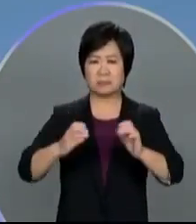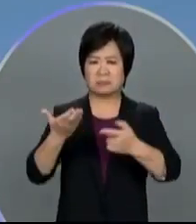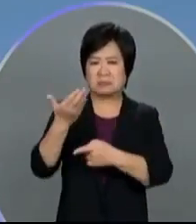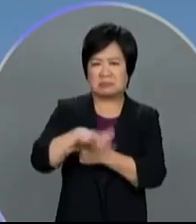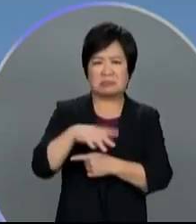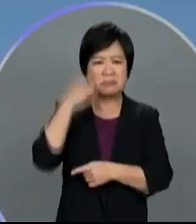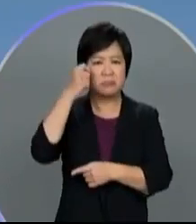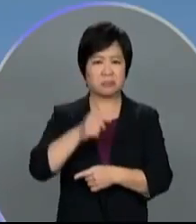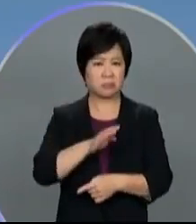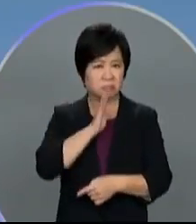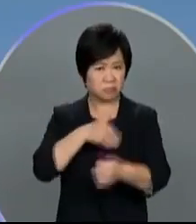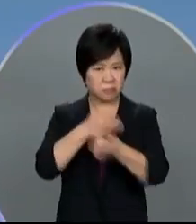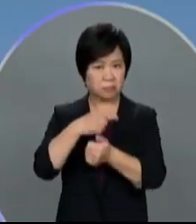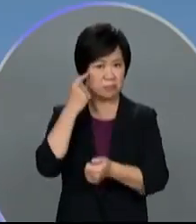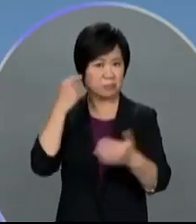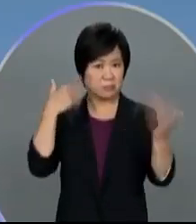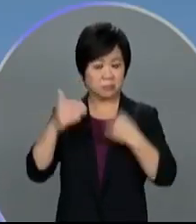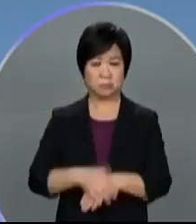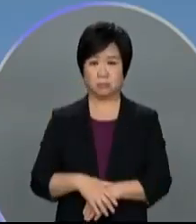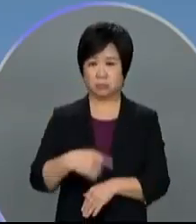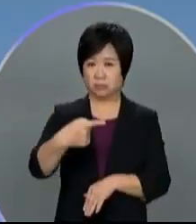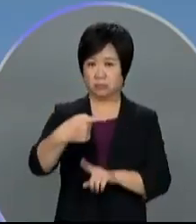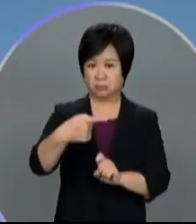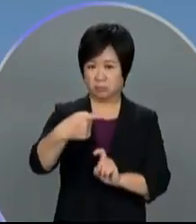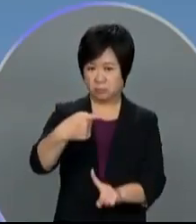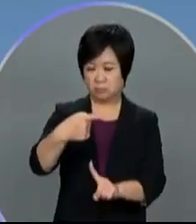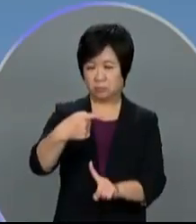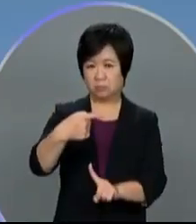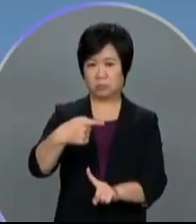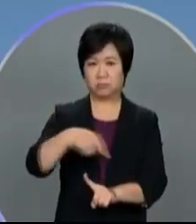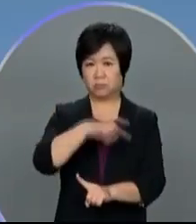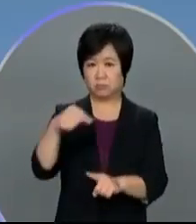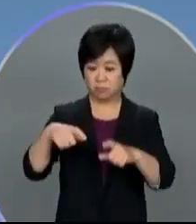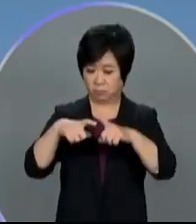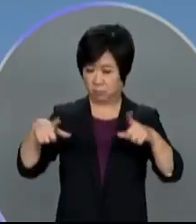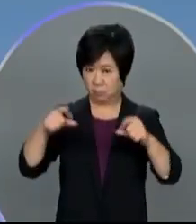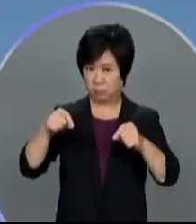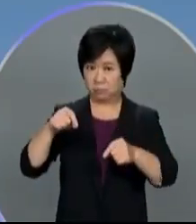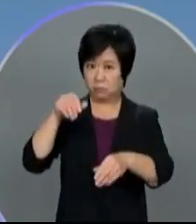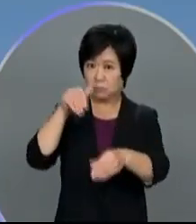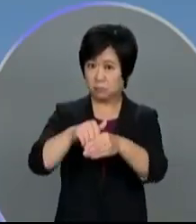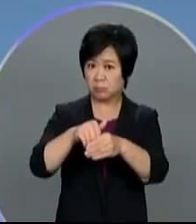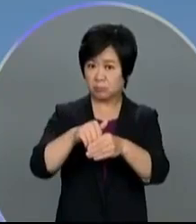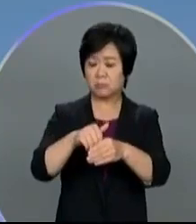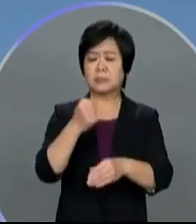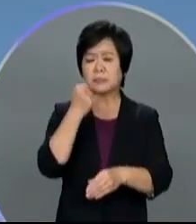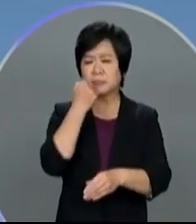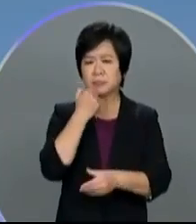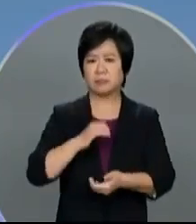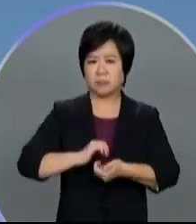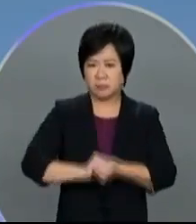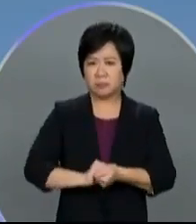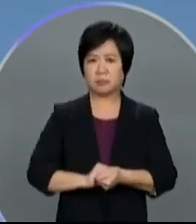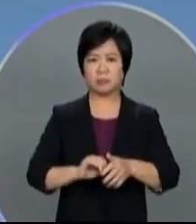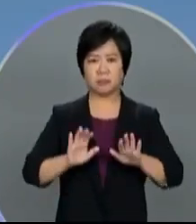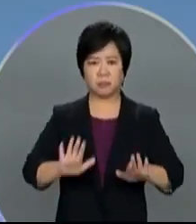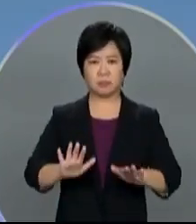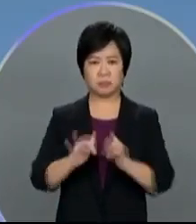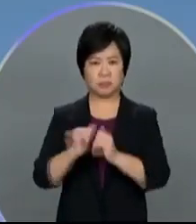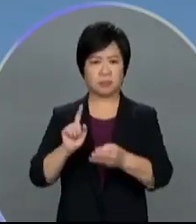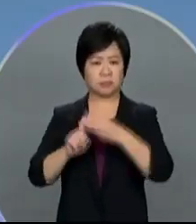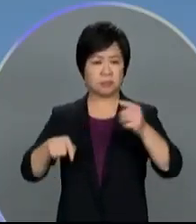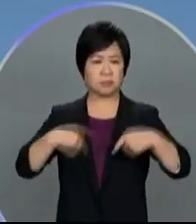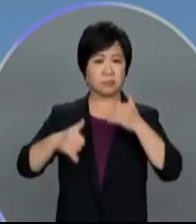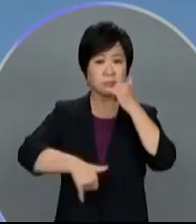台湾人说，1月11号，我们手上的这张选票，可以决定我们今天的民主自